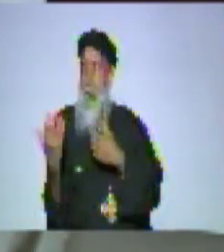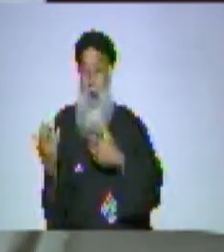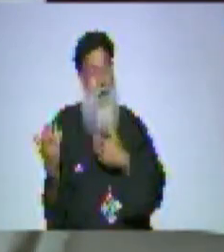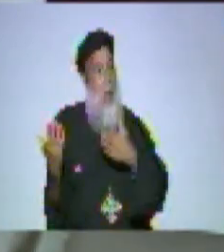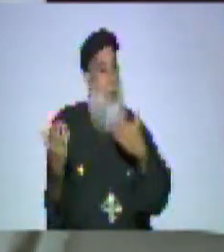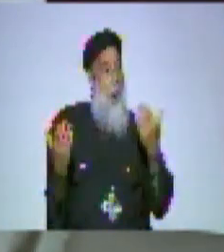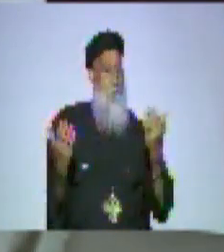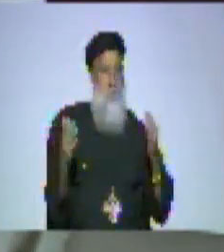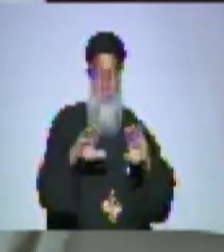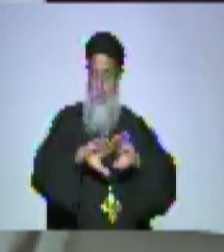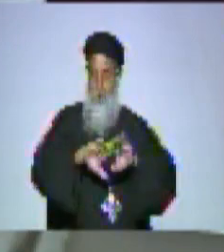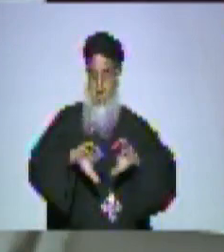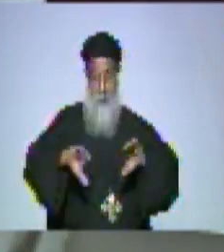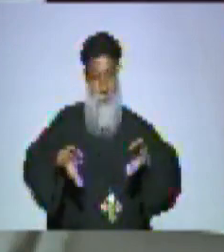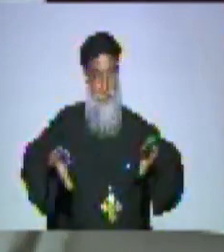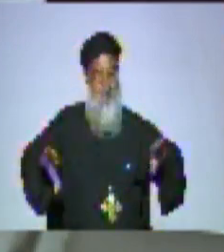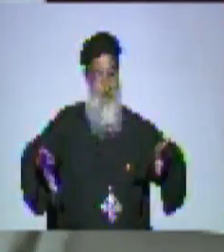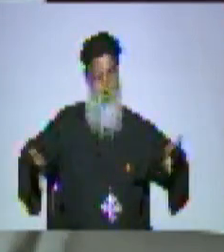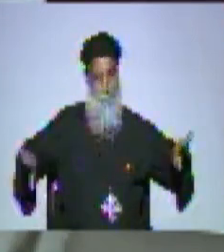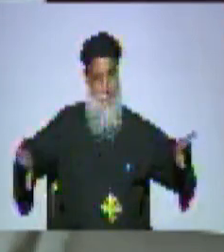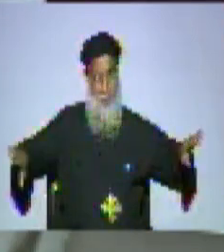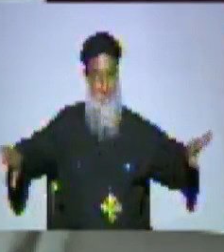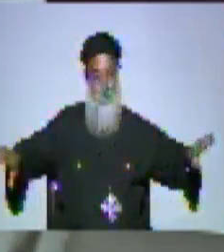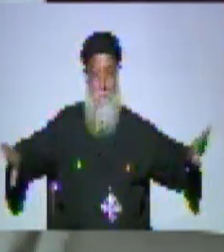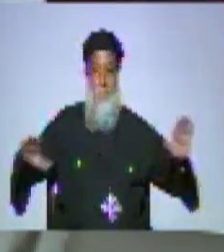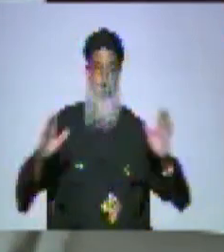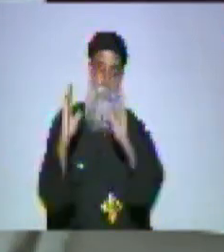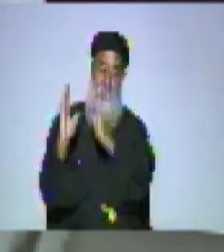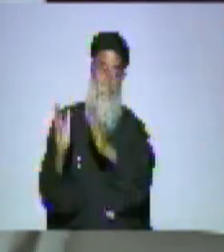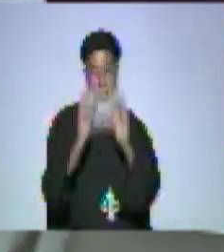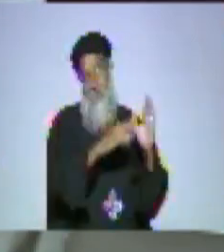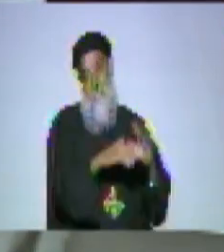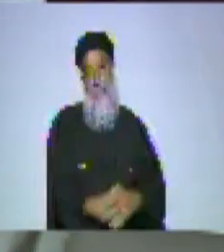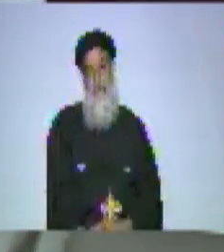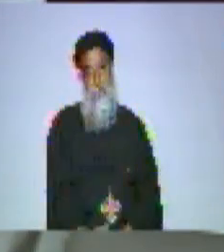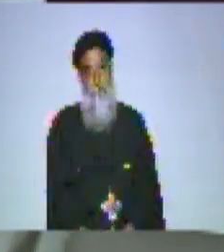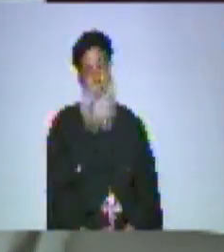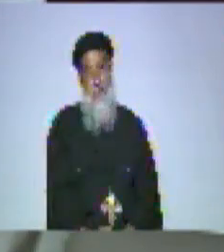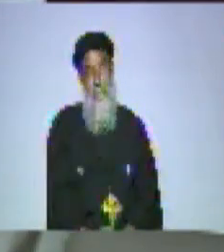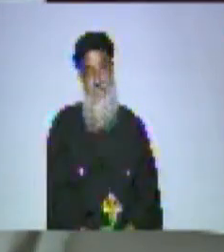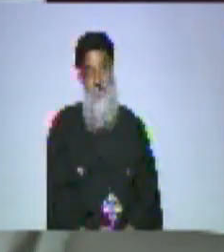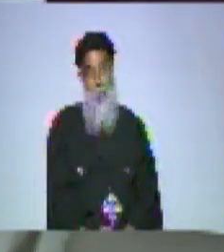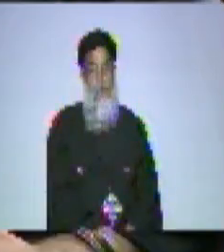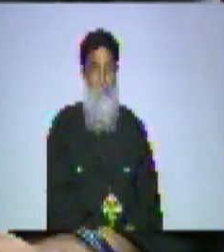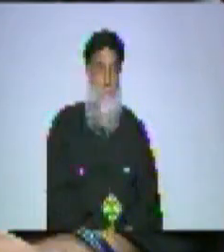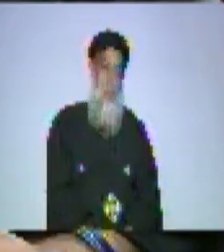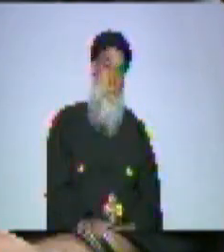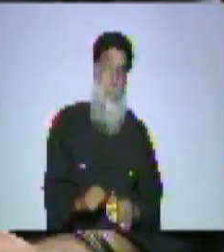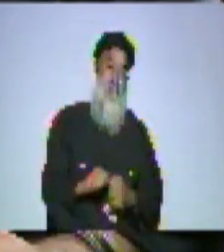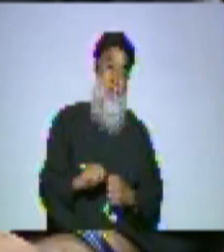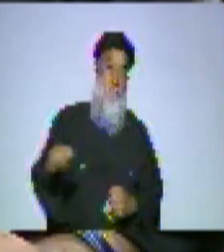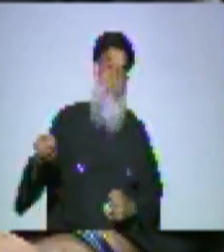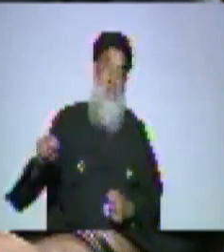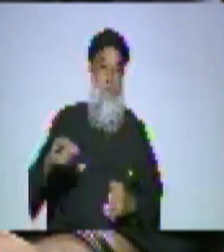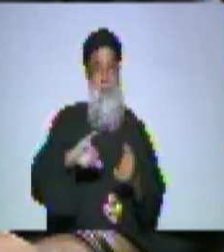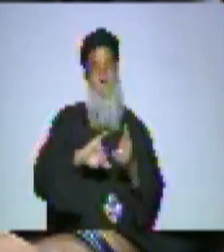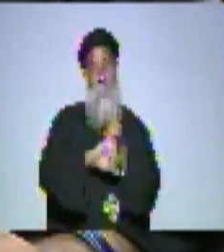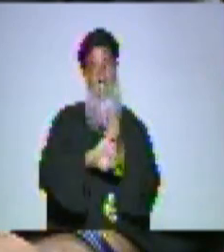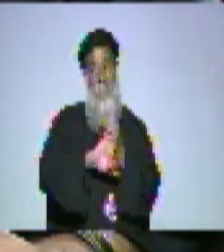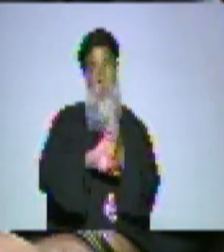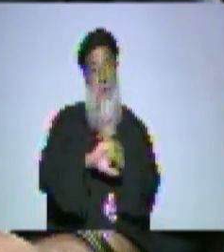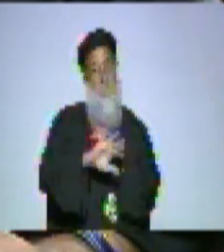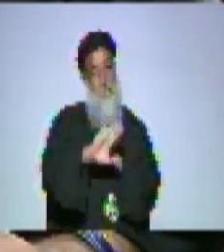من التضاد او التصادم على ايه اشداعي لكن البعد دوت مش لحد الخصام